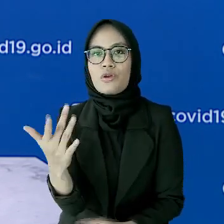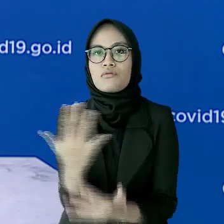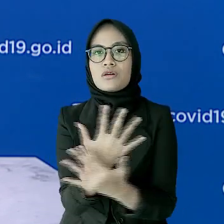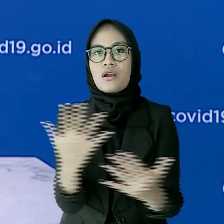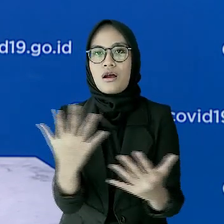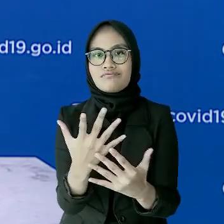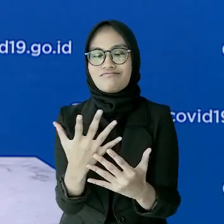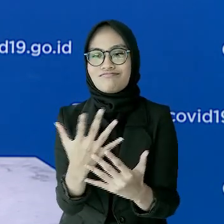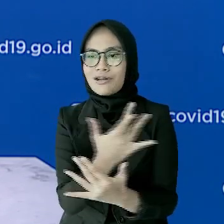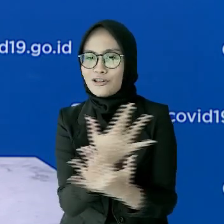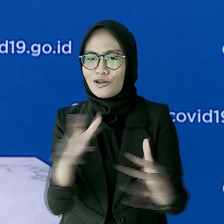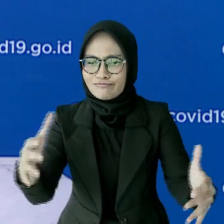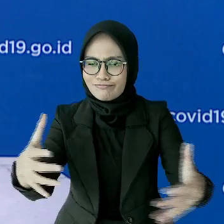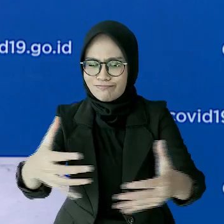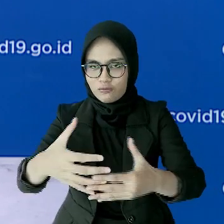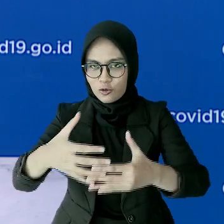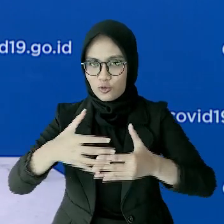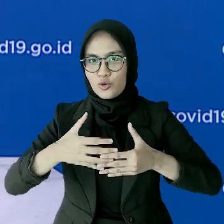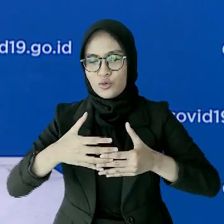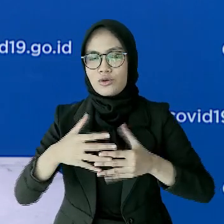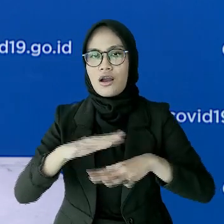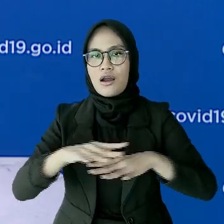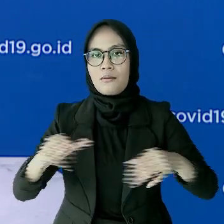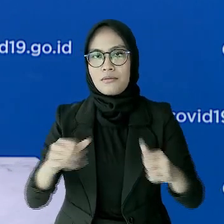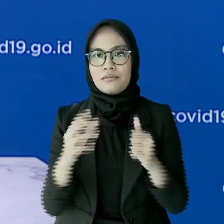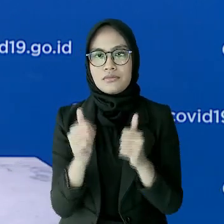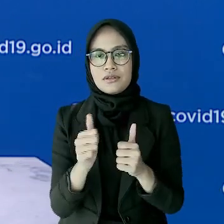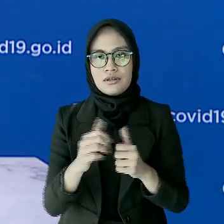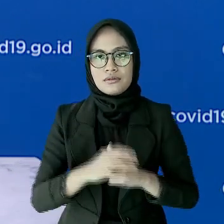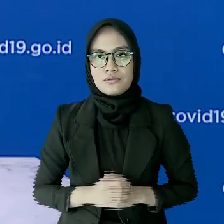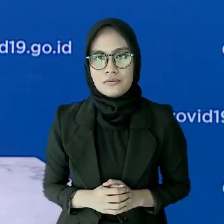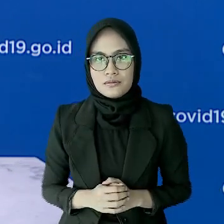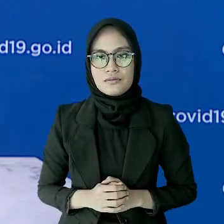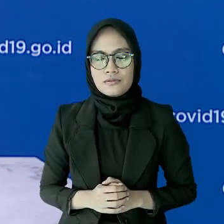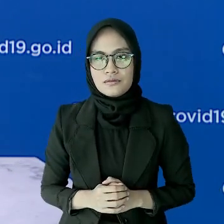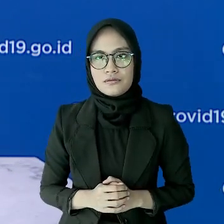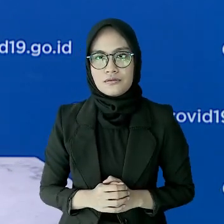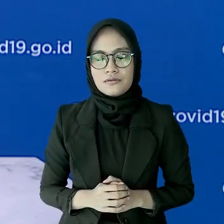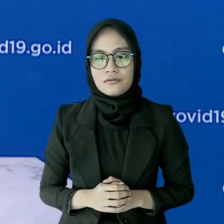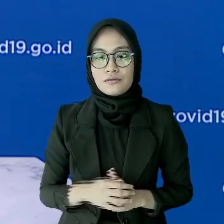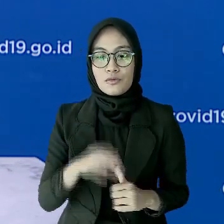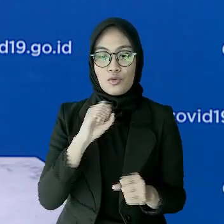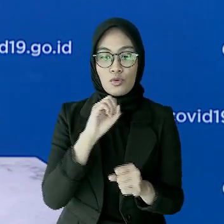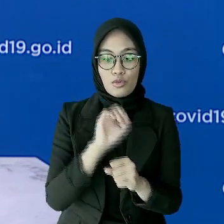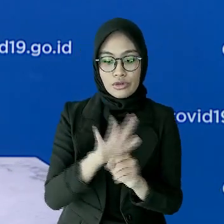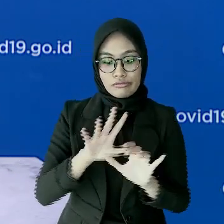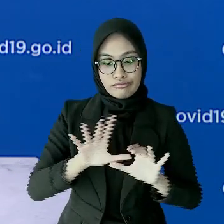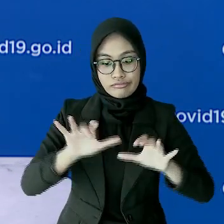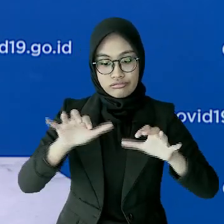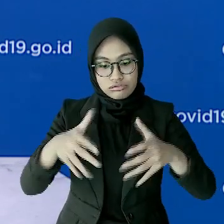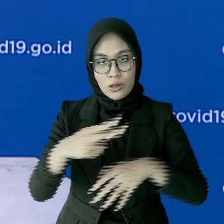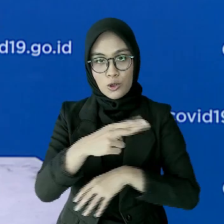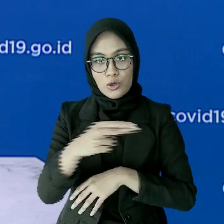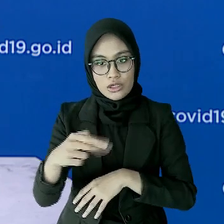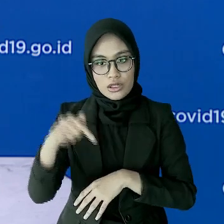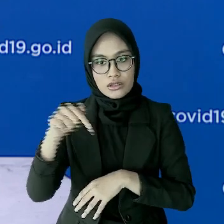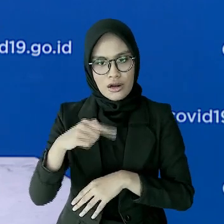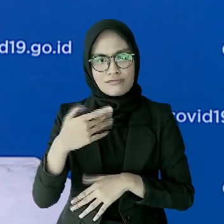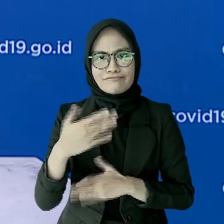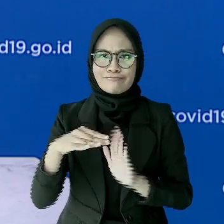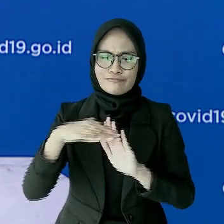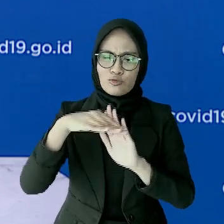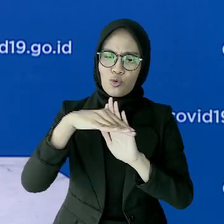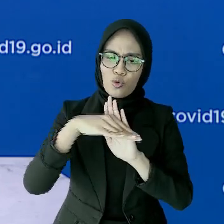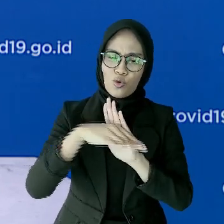perlindungan kesehatan masyarakat. Pandemi COVID-19 di Indonesia yang saat ini cukup terkendali harus terus